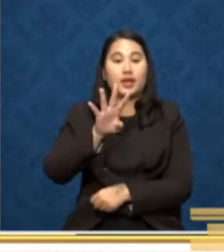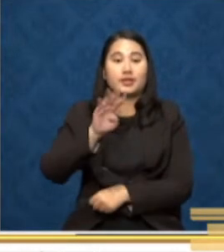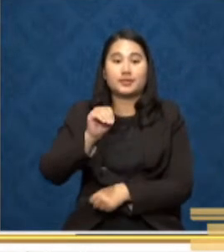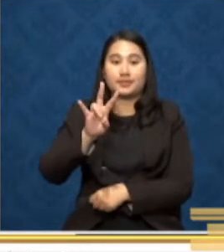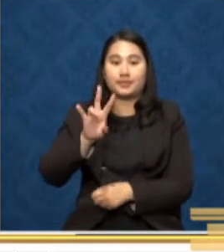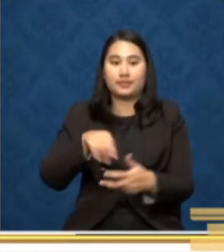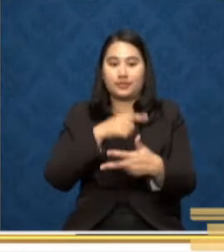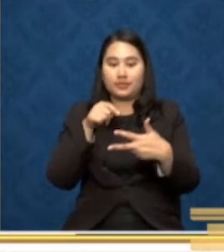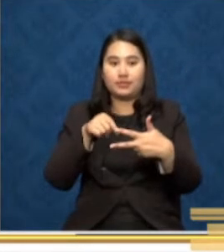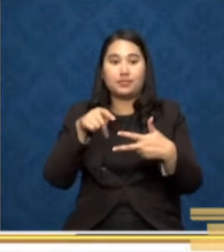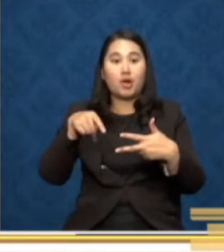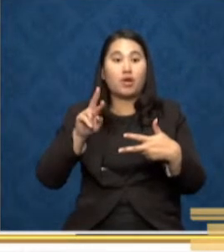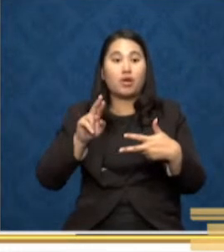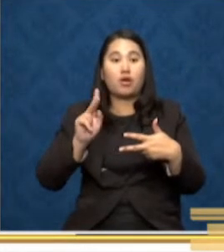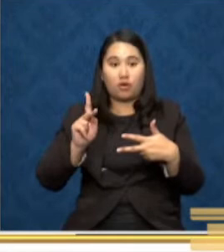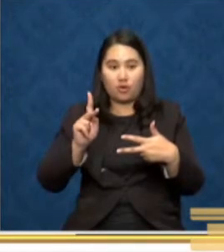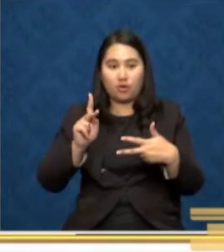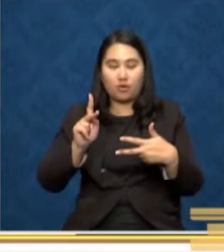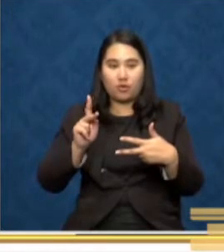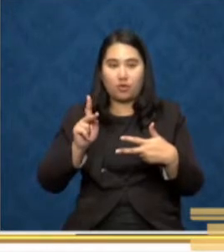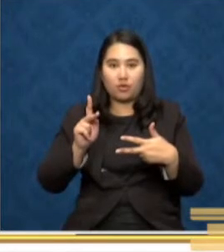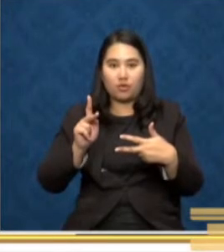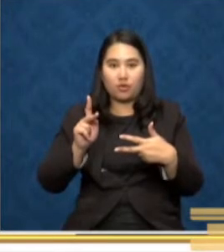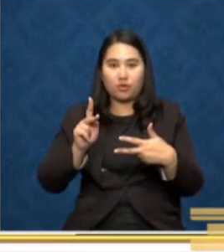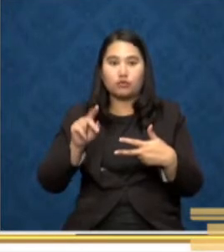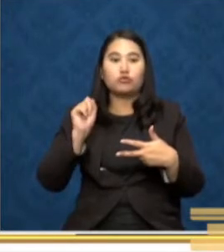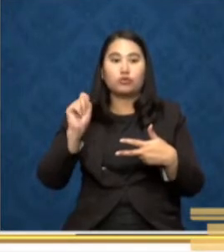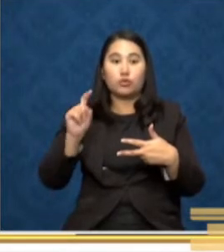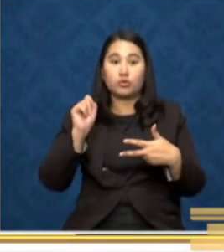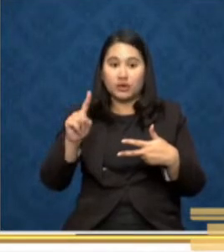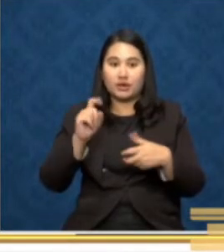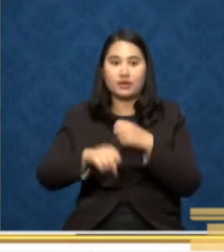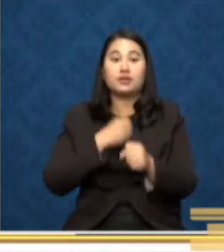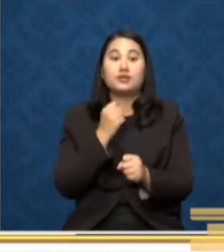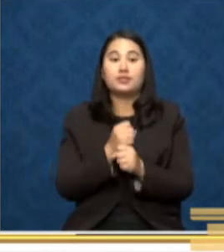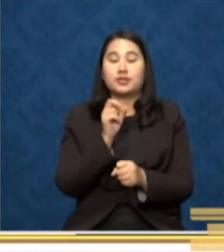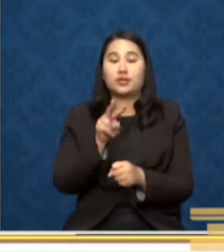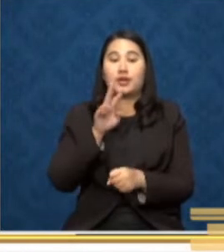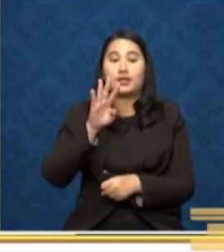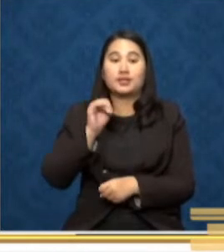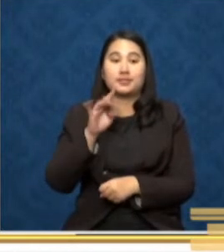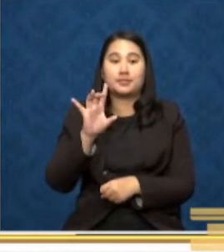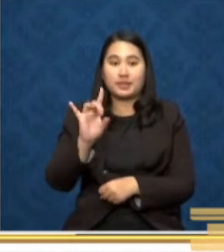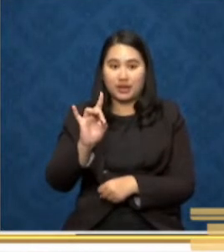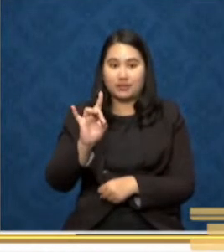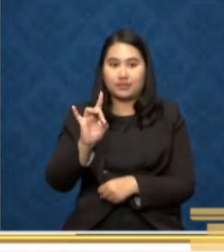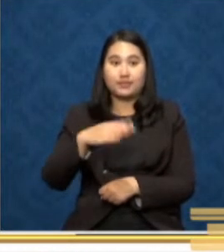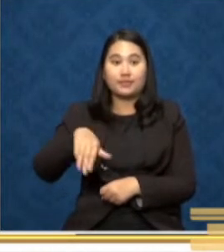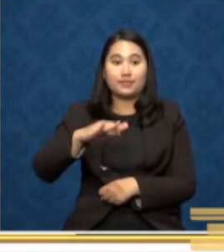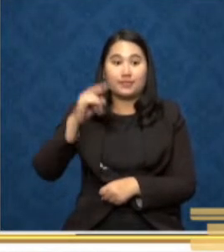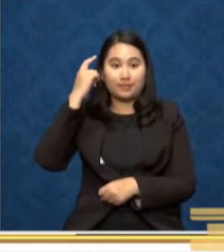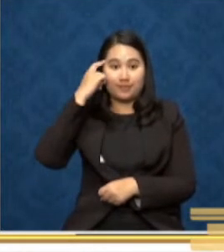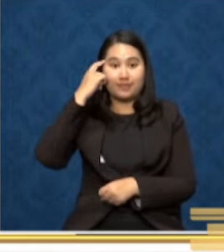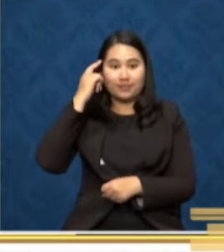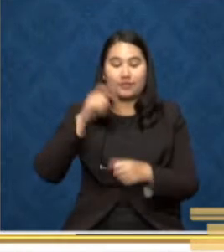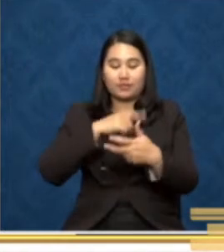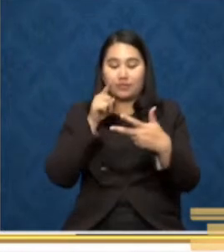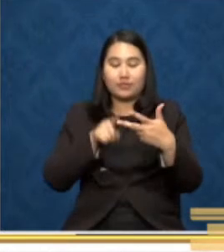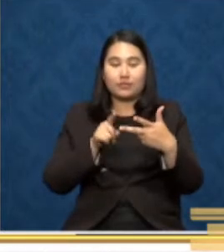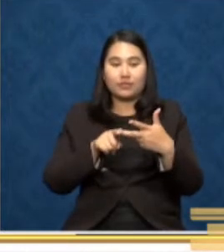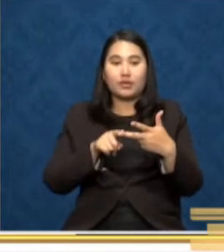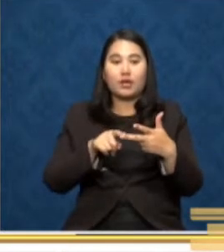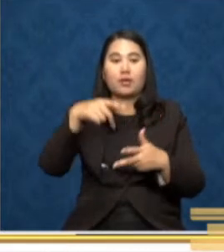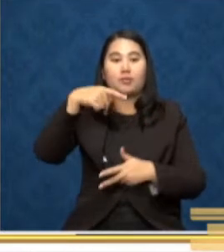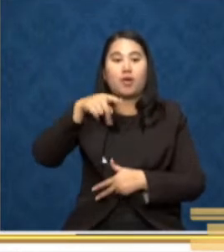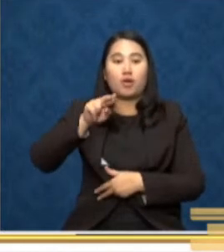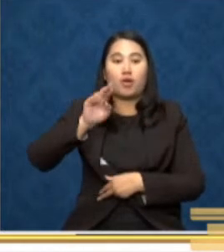พ.ร.ก.การบริหารสถานการณ์ฉุกเฉินพ.ศ.2548ค่ะหรือพ.ร.ก.ฉุกเฉินที่เรารู้จักกันนะคะและ3พ.ร.